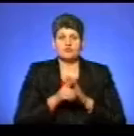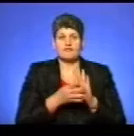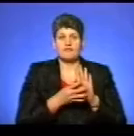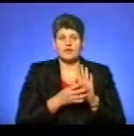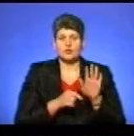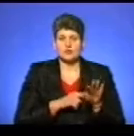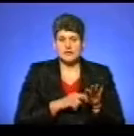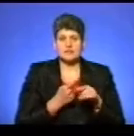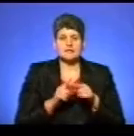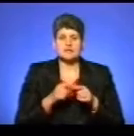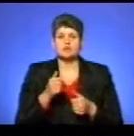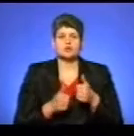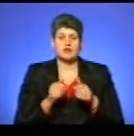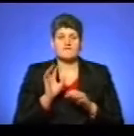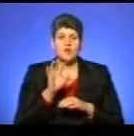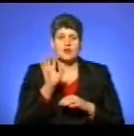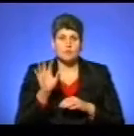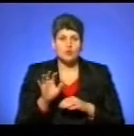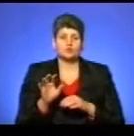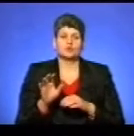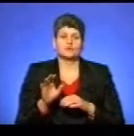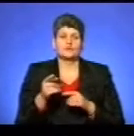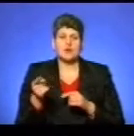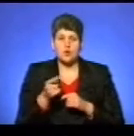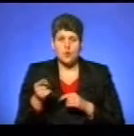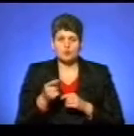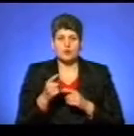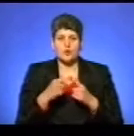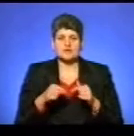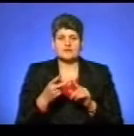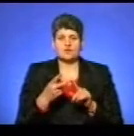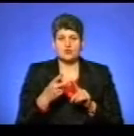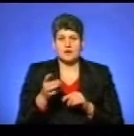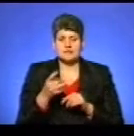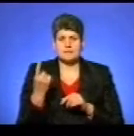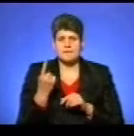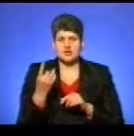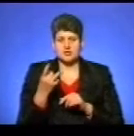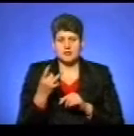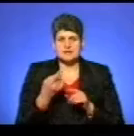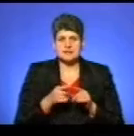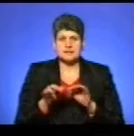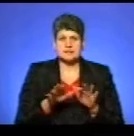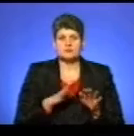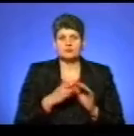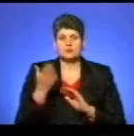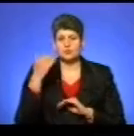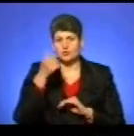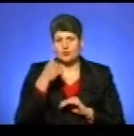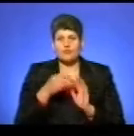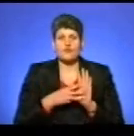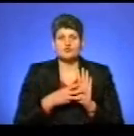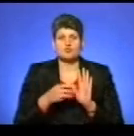годині. Такий турнір з волейболу пам'яті Віктора Гурняка у Тернополі організовують вдруге. Вперше такий захід відбувся торік, 8